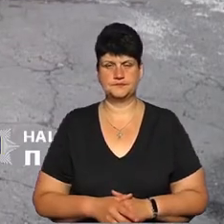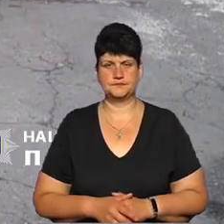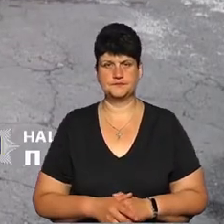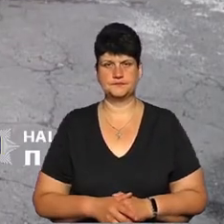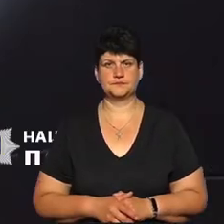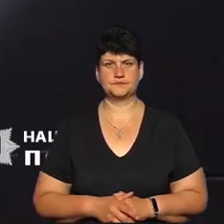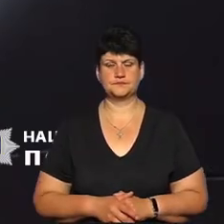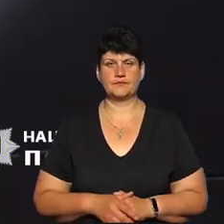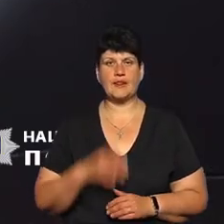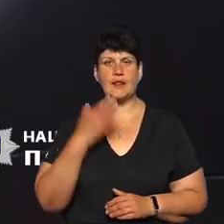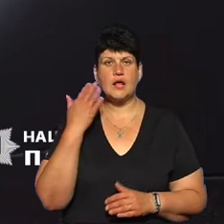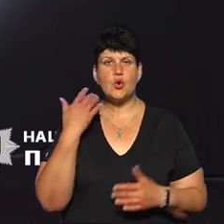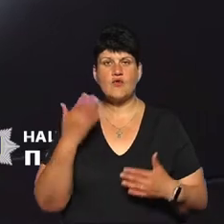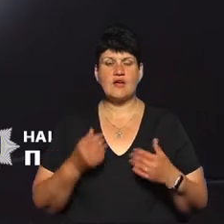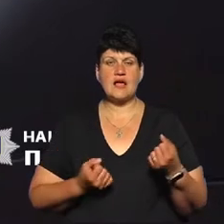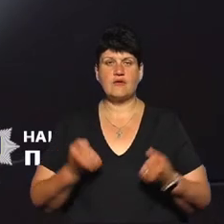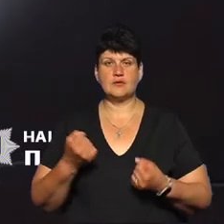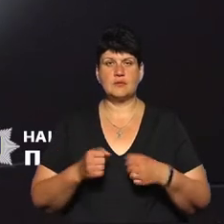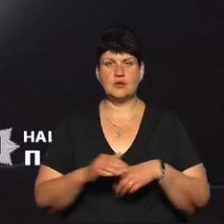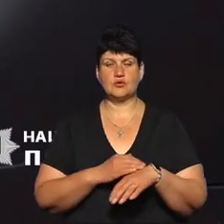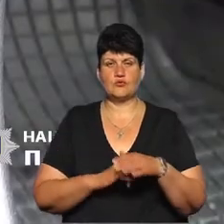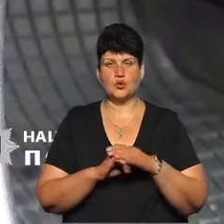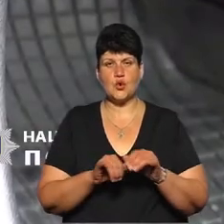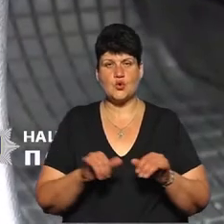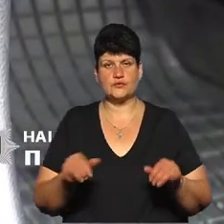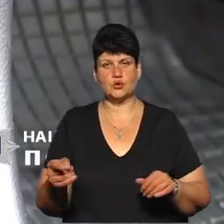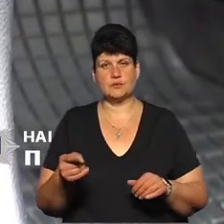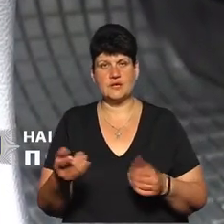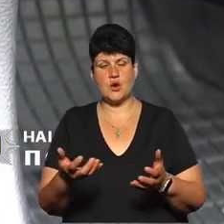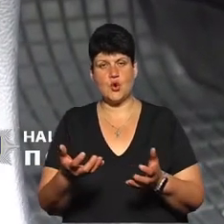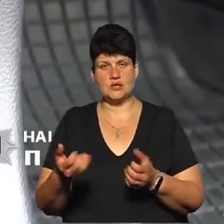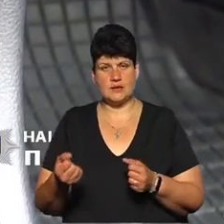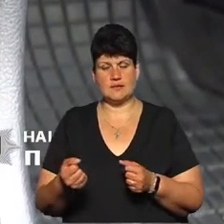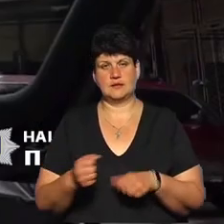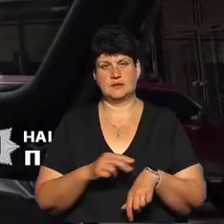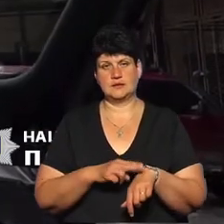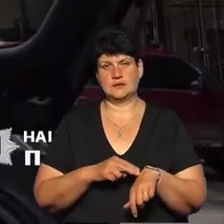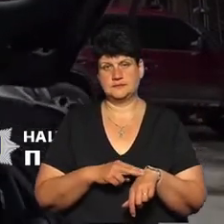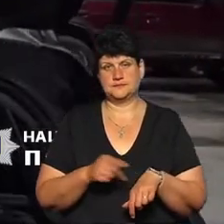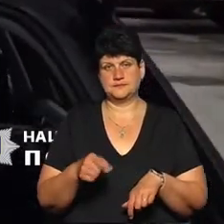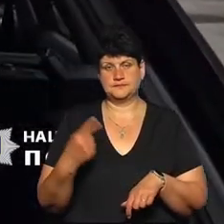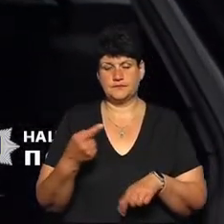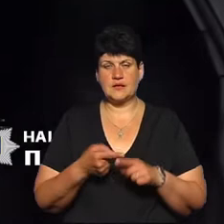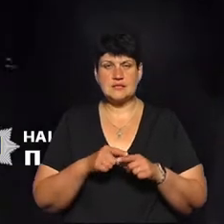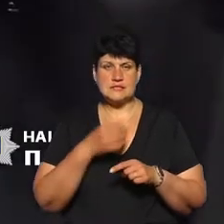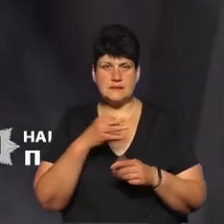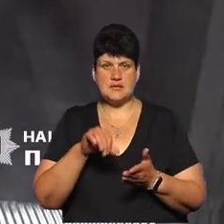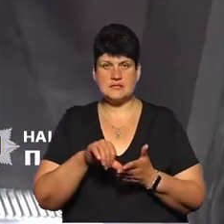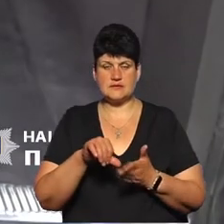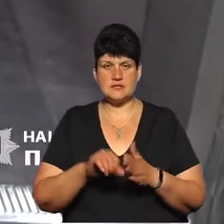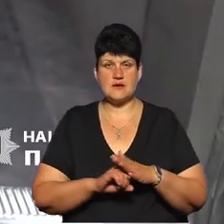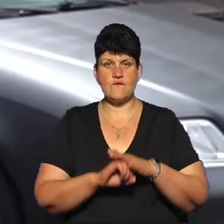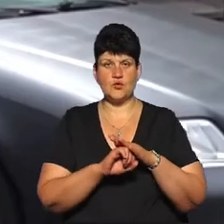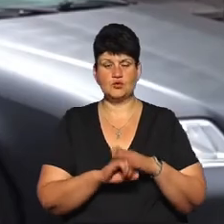Легковий автомобіль від благодійного фонду «Розвиток Тернопілля» отримали правоохоронці Тернопільщини. Про це розповіла представниця фонду Тетяна